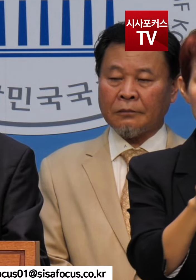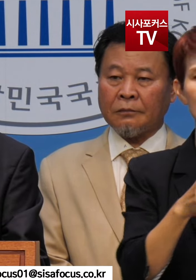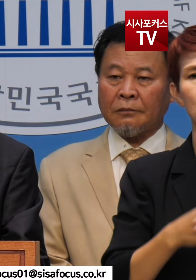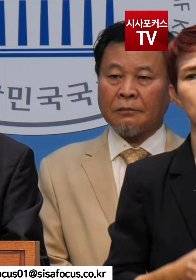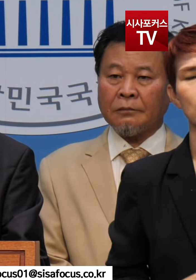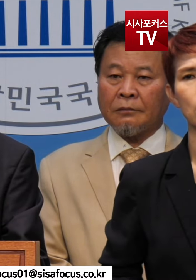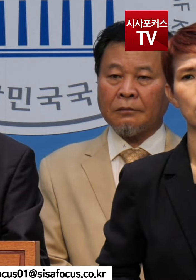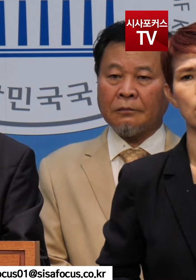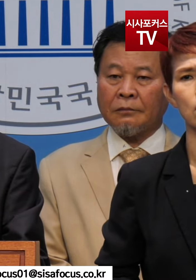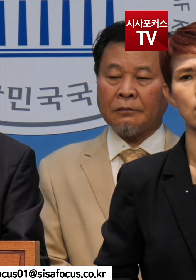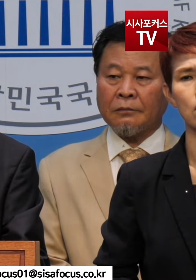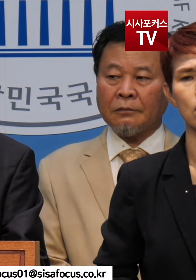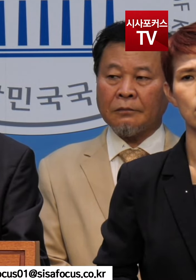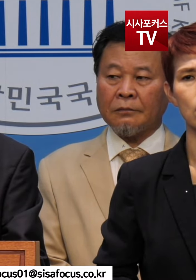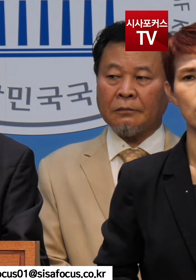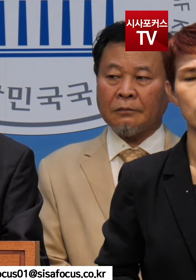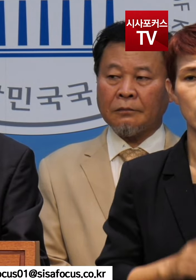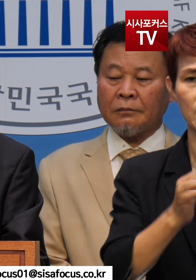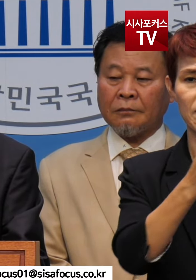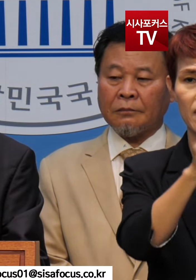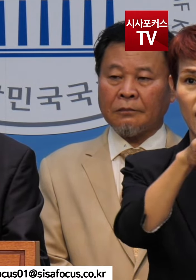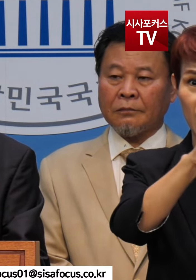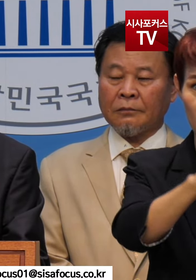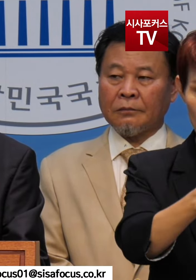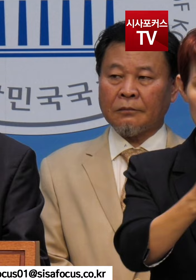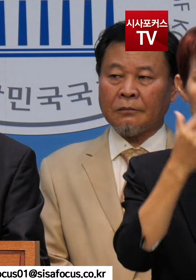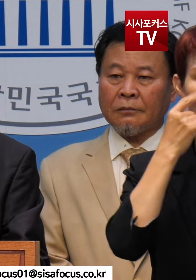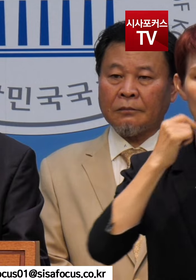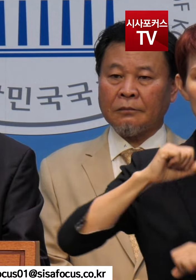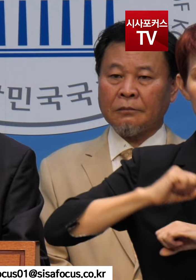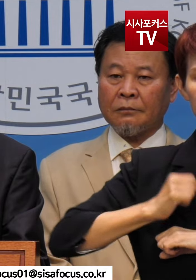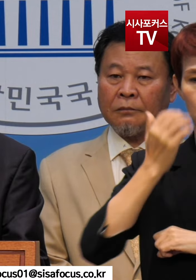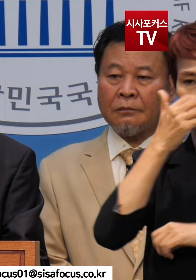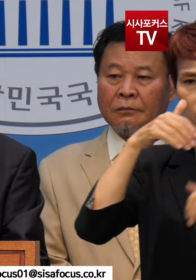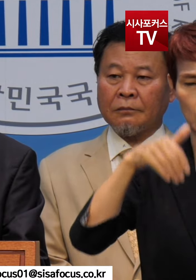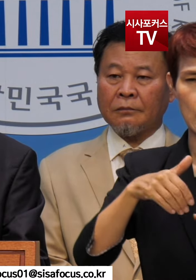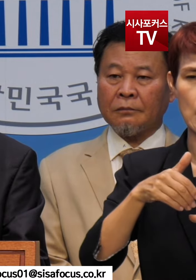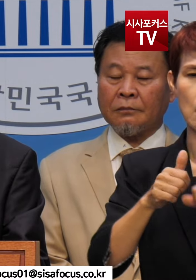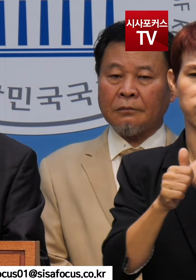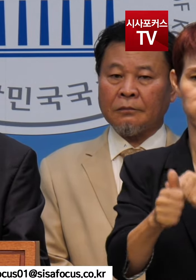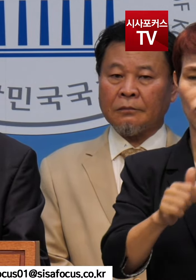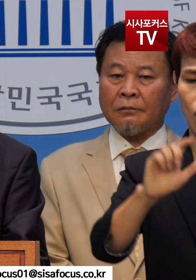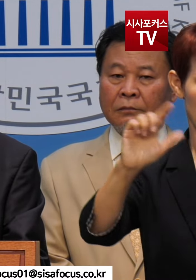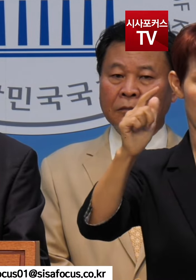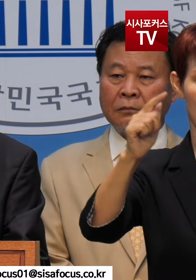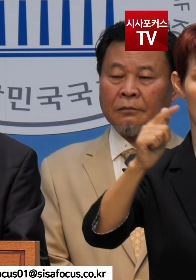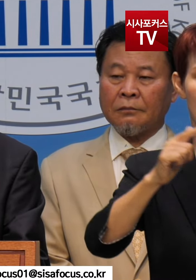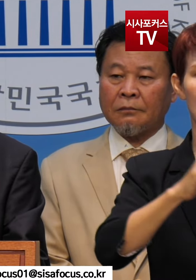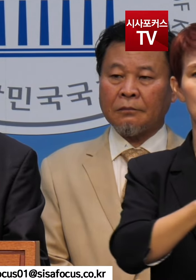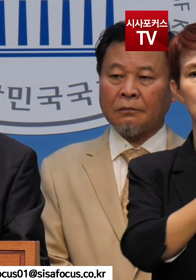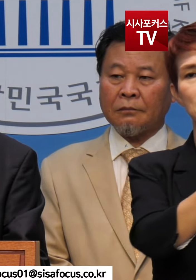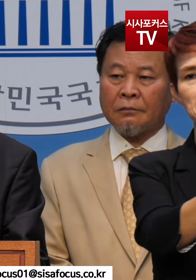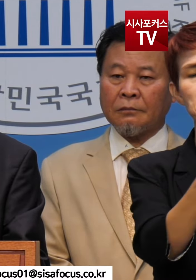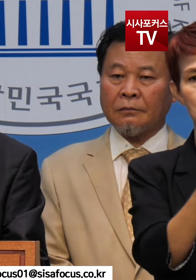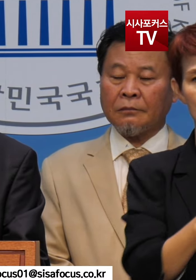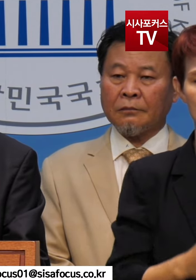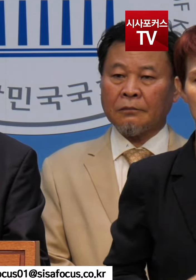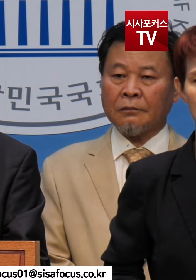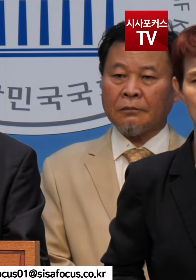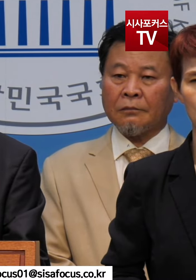박지향이 그러하다. 김낙연은 위안부 강제성 부정, 식민지 근대화론 동조,